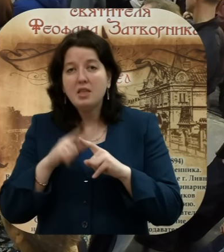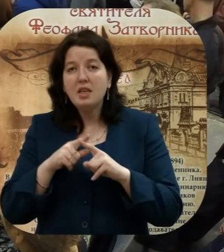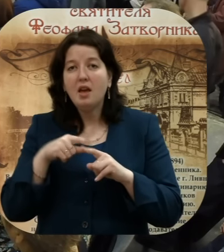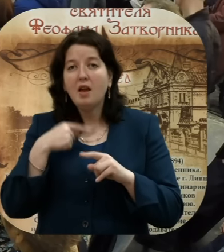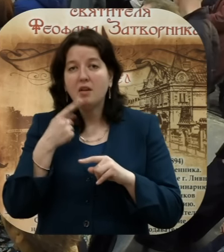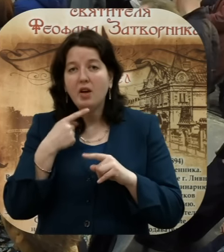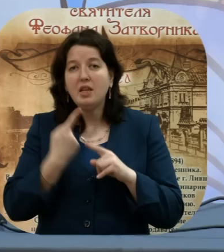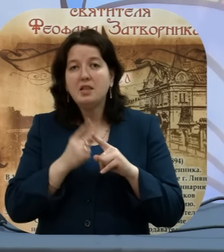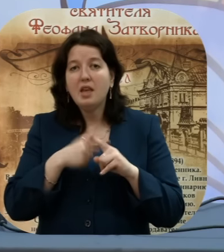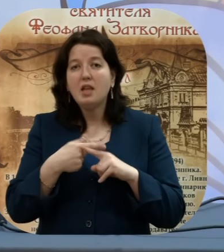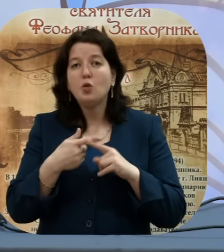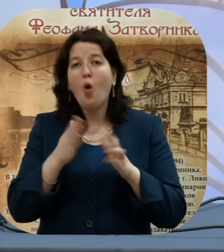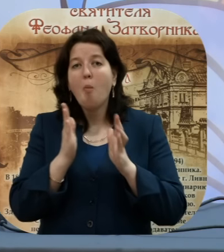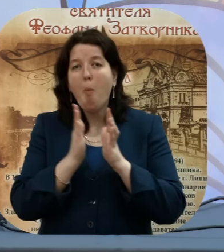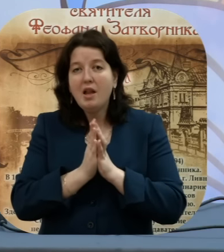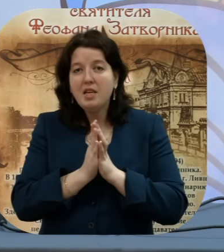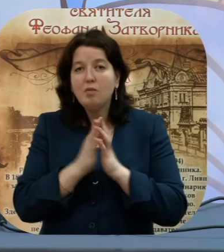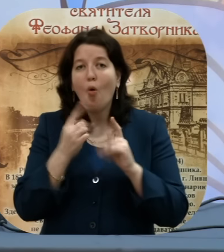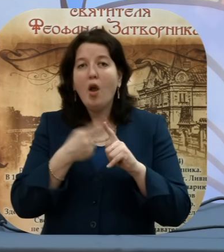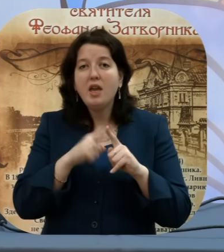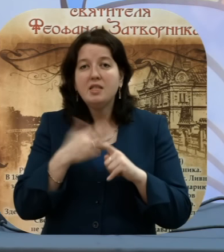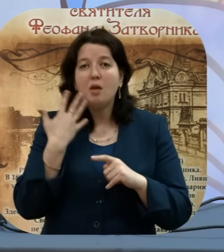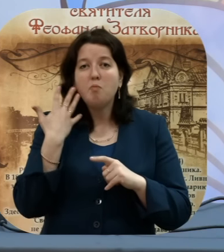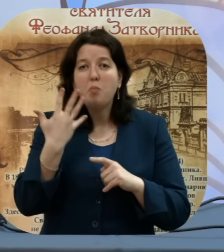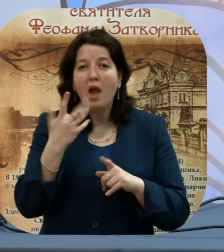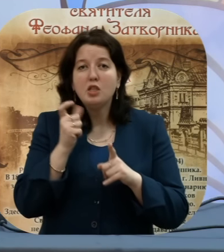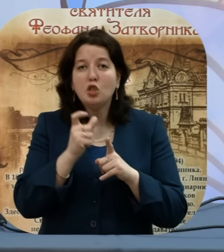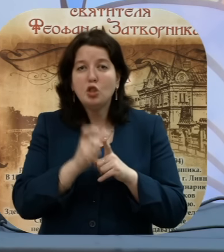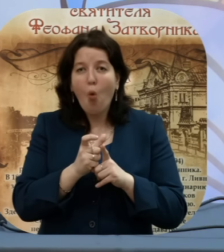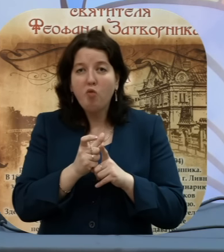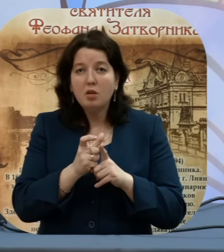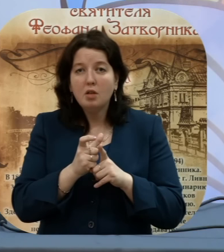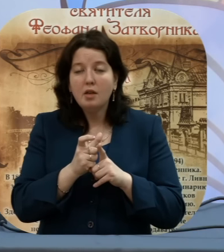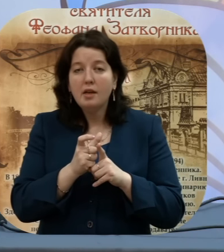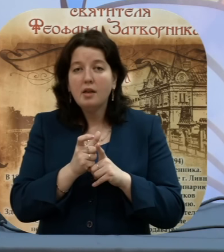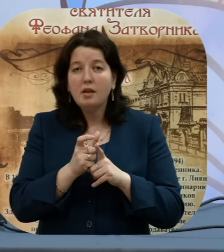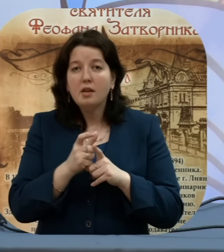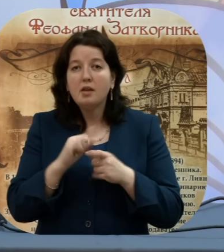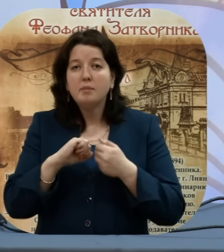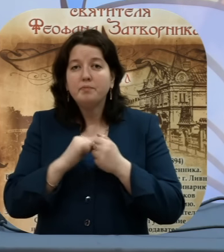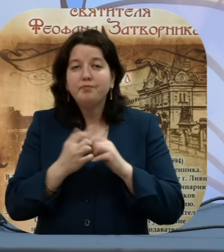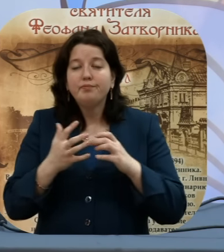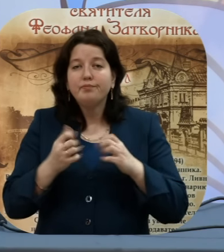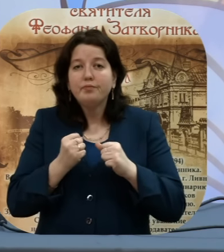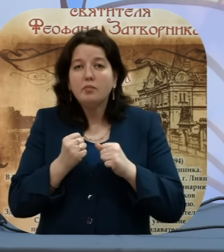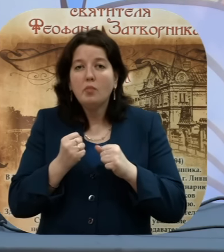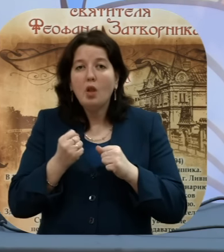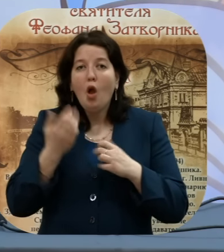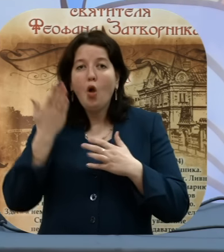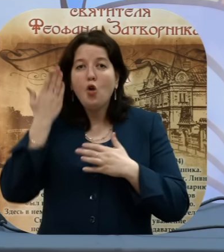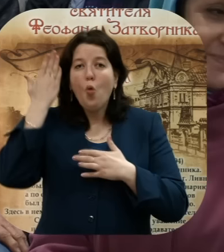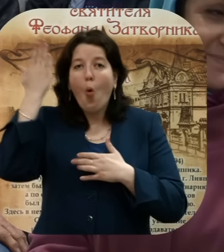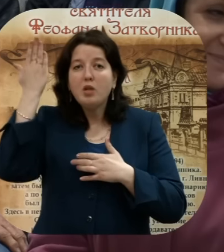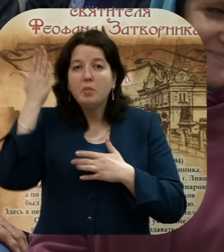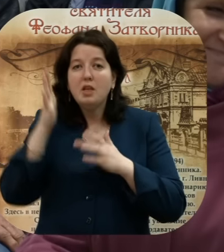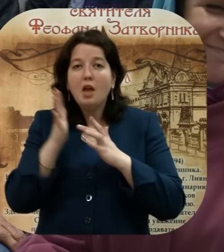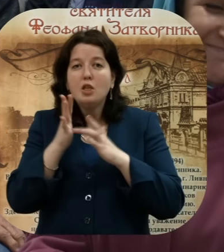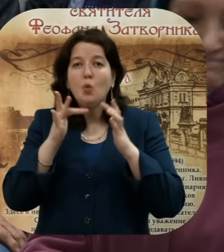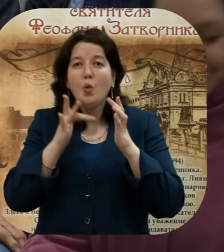краткую молитву. Но эти пять слов, может, успеем не рассеяться? Нет, Господи Иисусе Христе, нет, я уже в